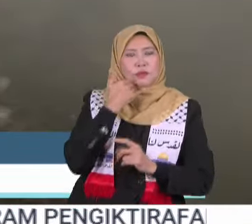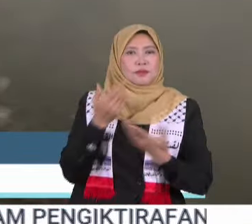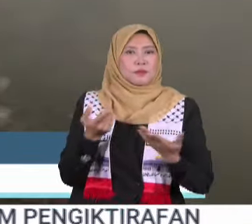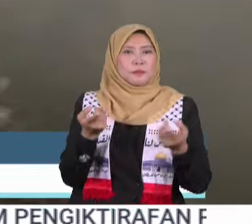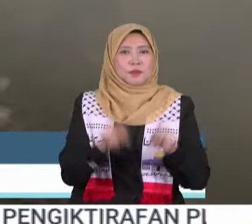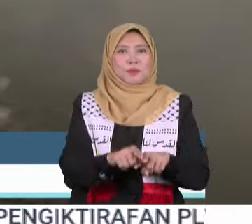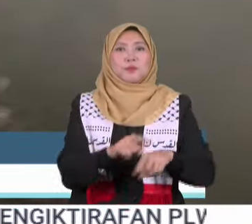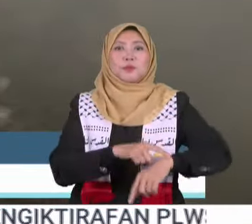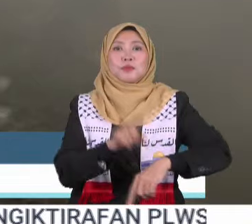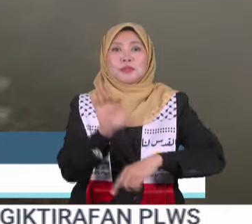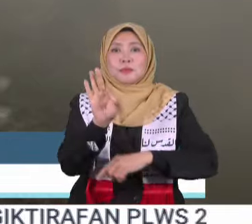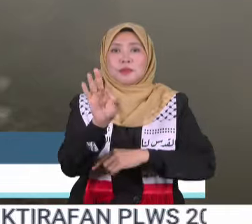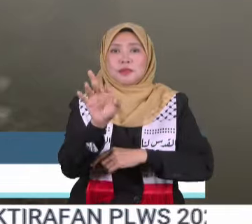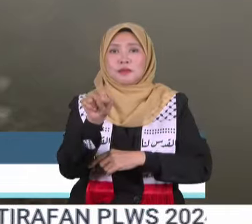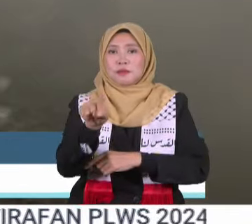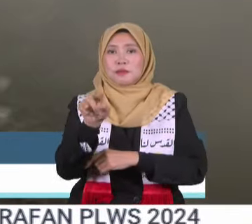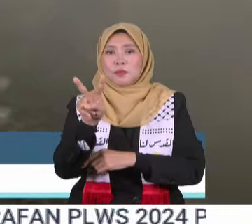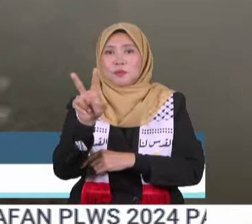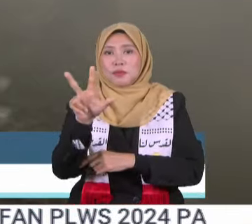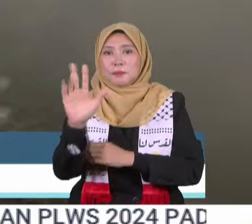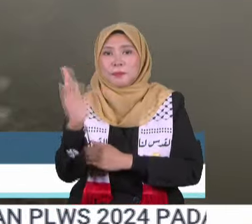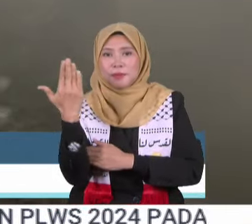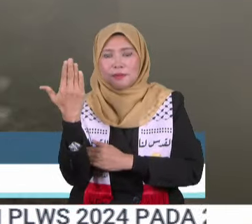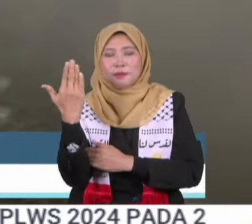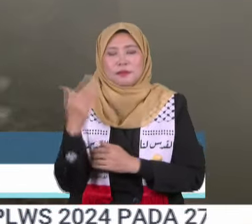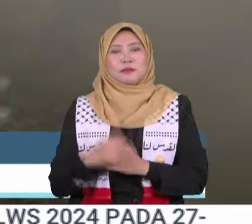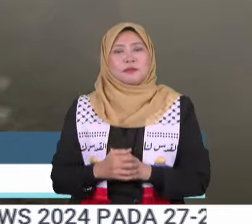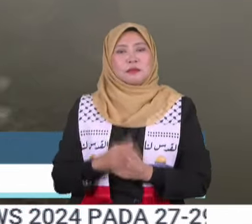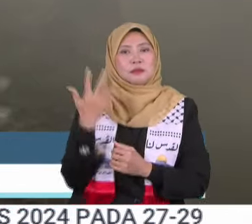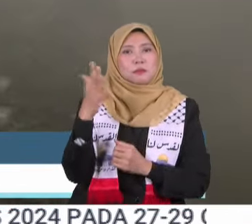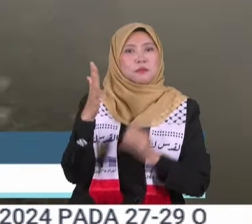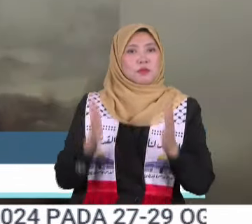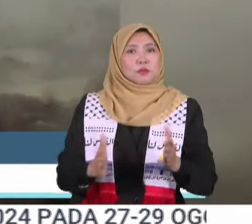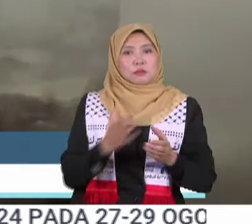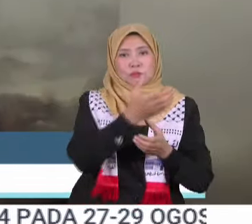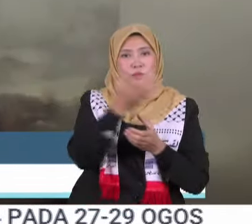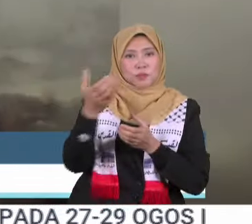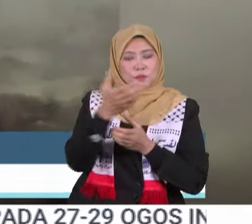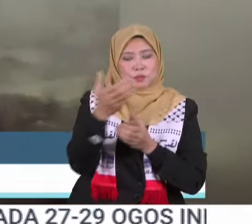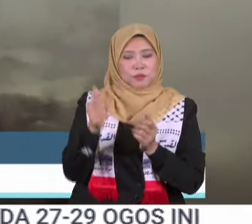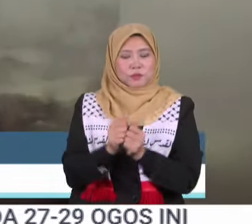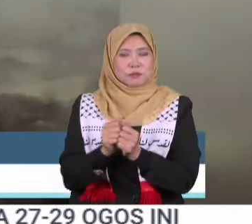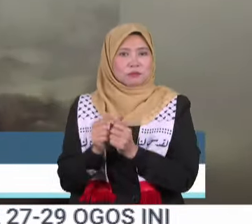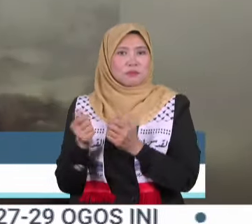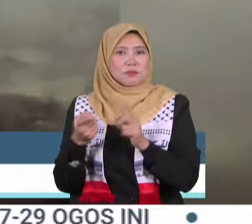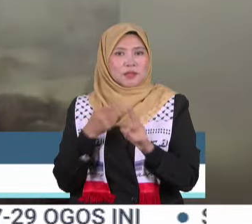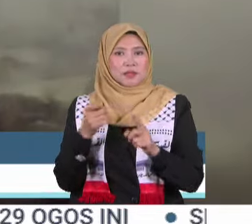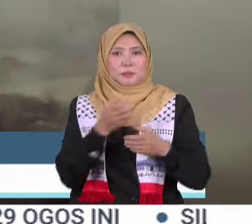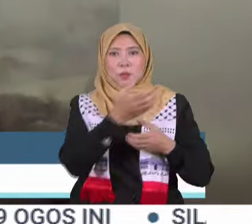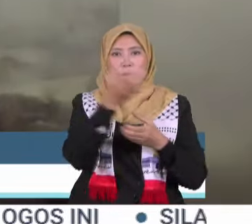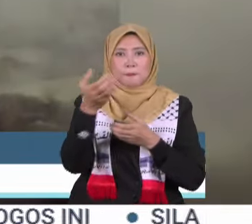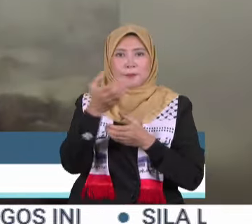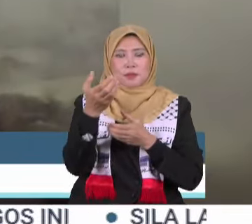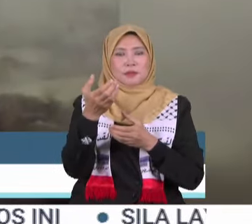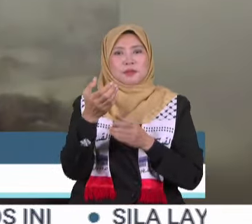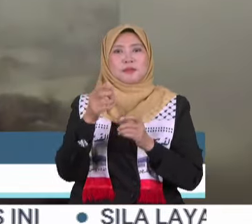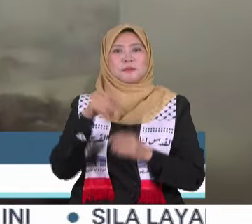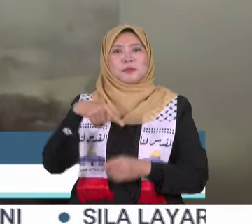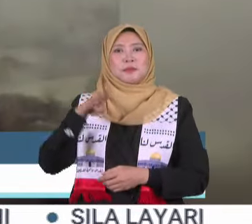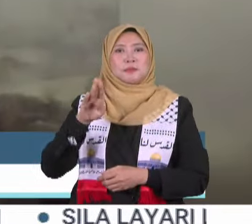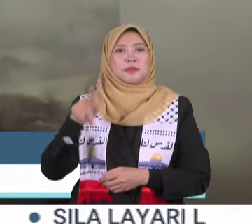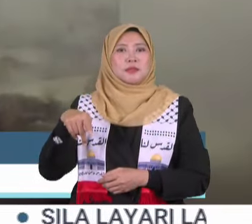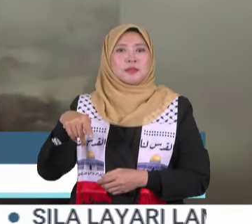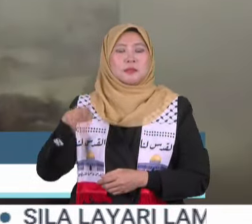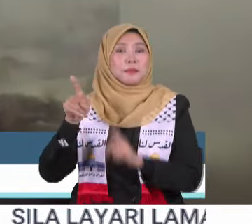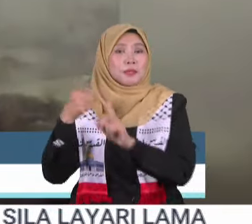kejadian itu pada pukul 9.23 pagi tadi. Seramai 15 anggota bersama jentera pemadam dari Balai Bomba dan Penyelamat BBP